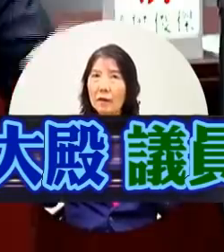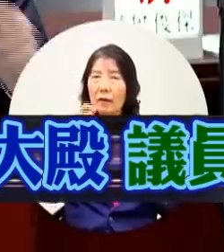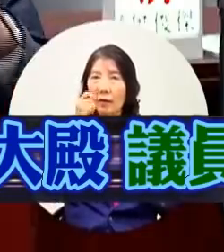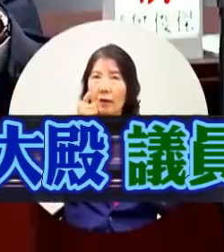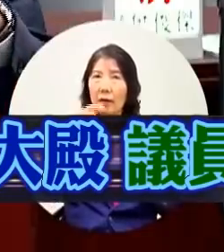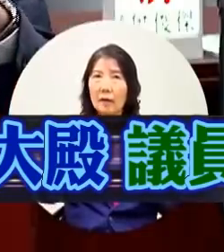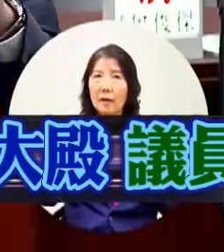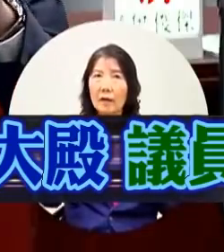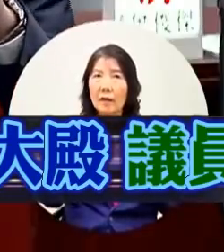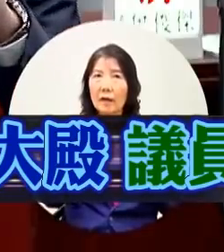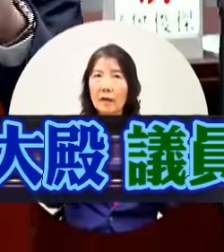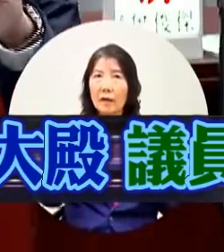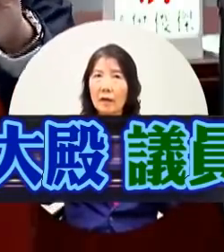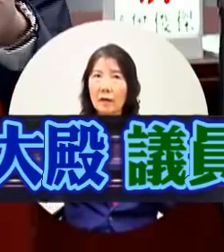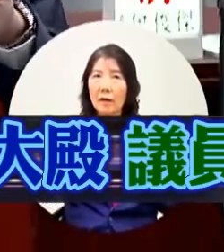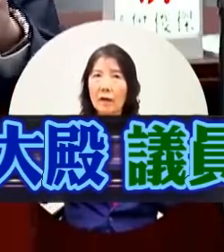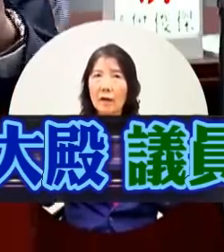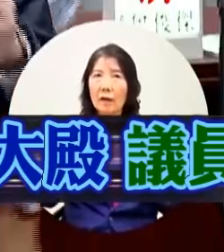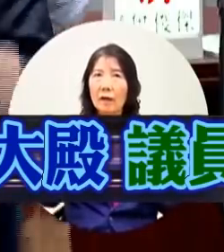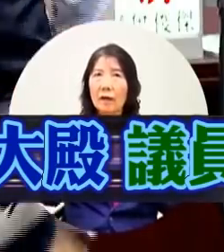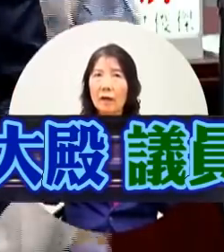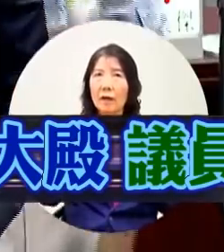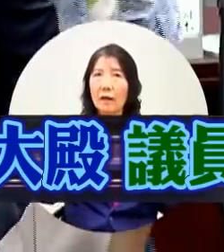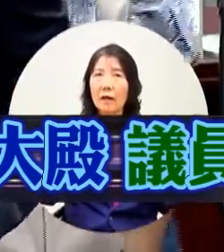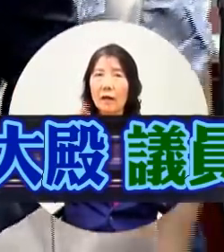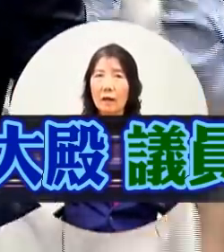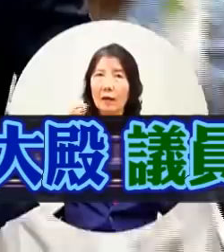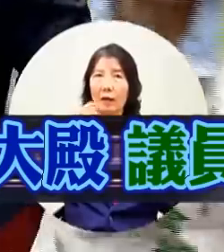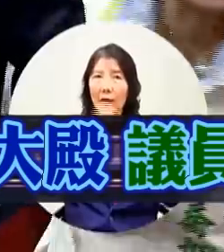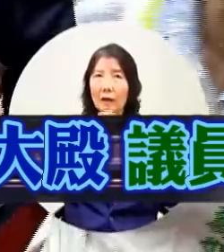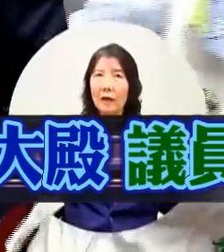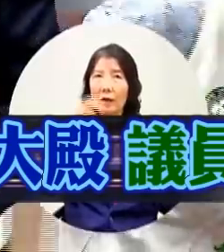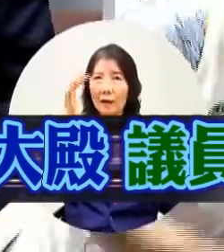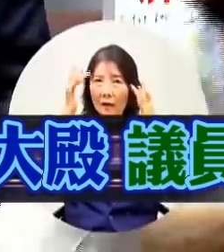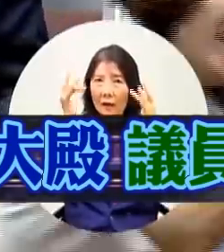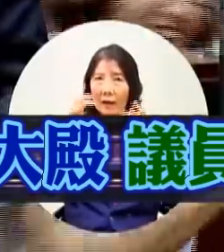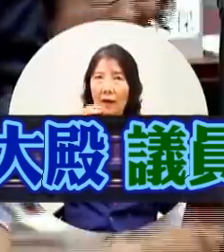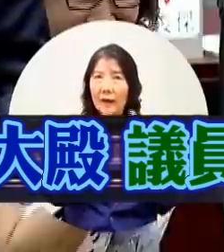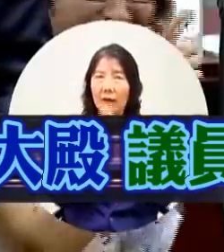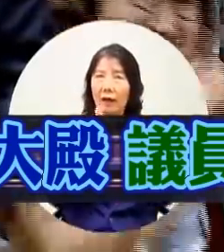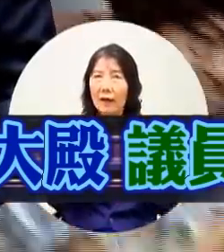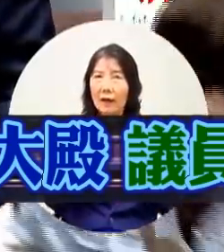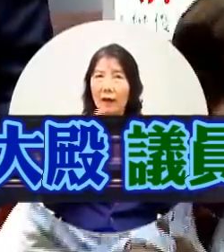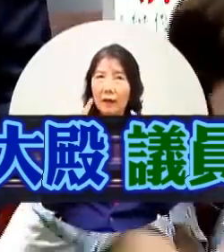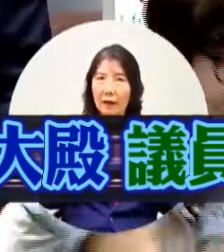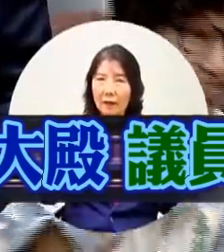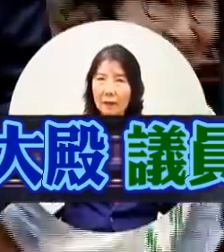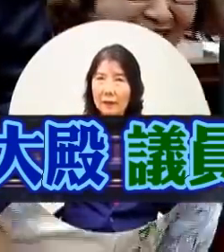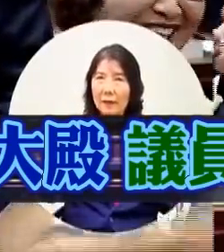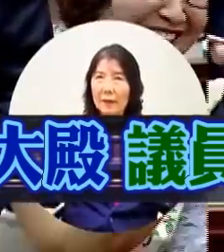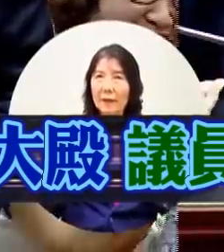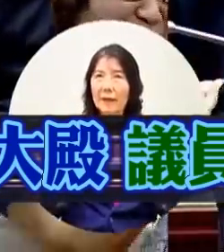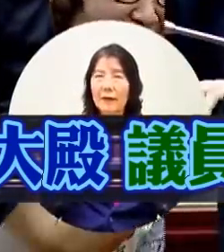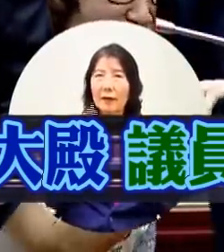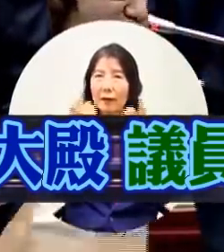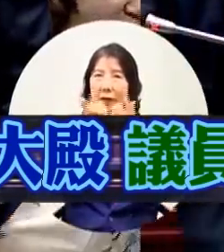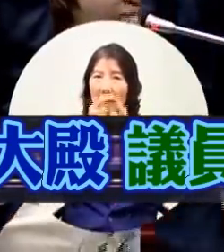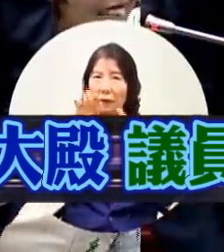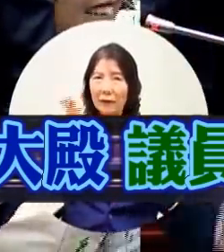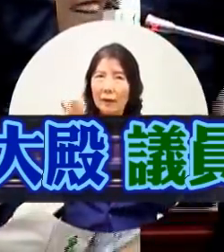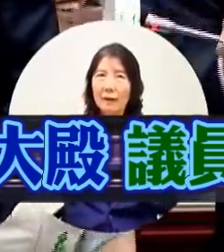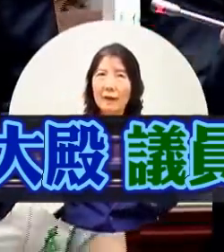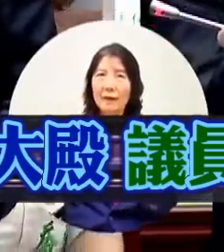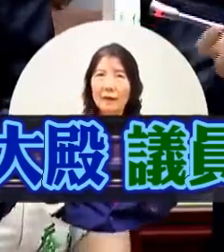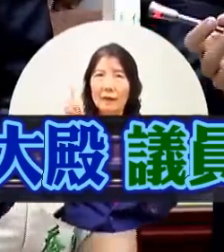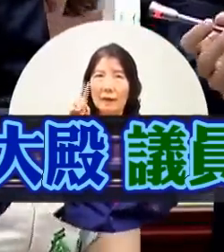错。 哦，你说纳马夏啦？ 错，桃园区啊。 哦，你说纬度啊？哦，这不好讲。 最北边呢，不然哪一